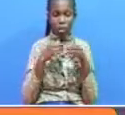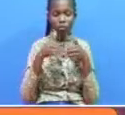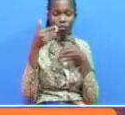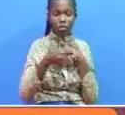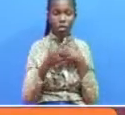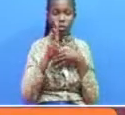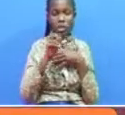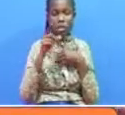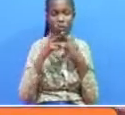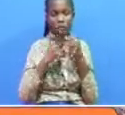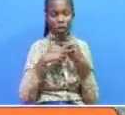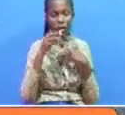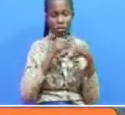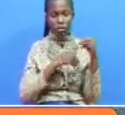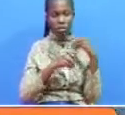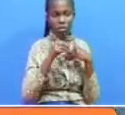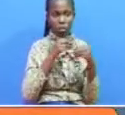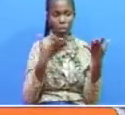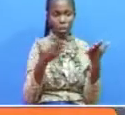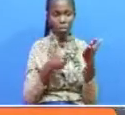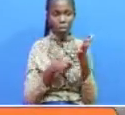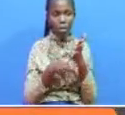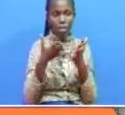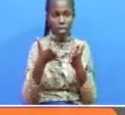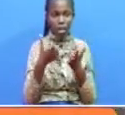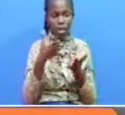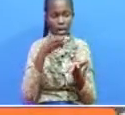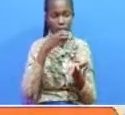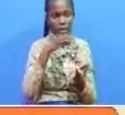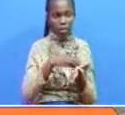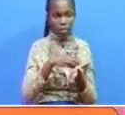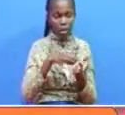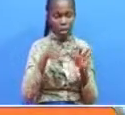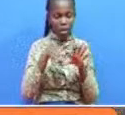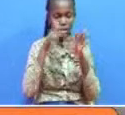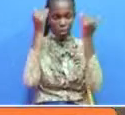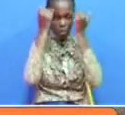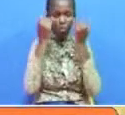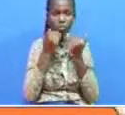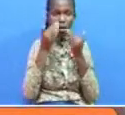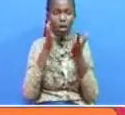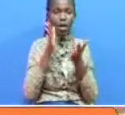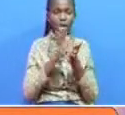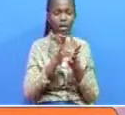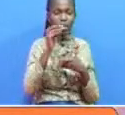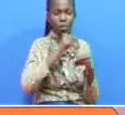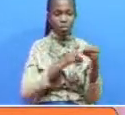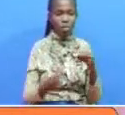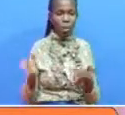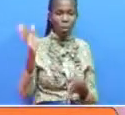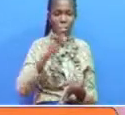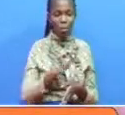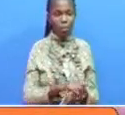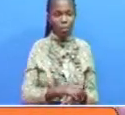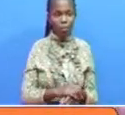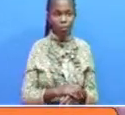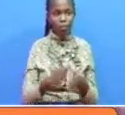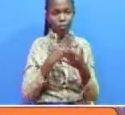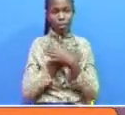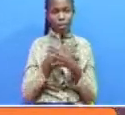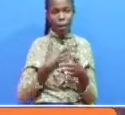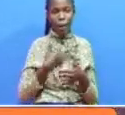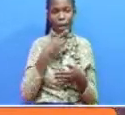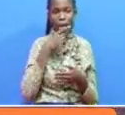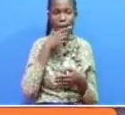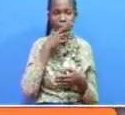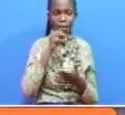ya 11 ulawa alikile madhina ekwani ya chokotine na onivani usi watu weka ni usi okelelwe. Na ni kwa sababu rafiki yangu